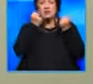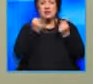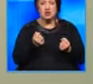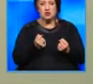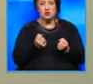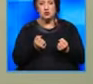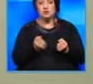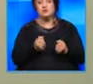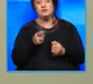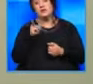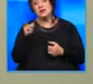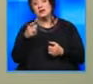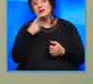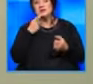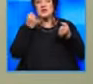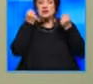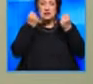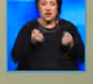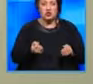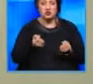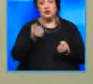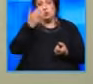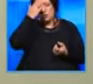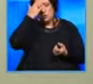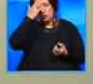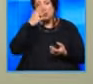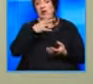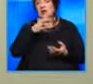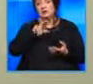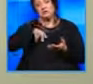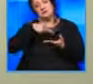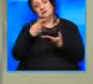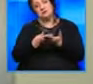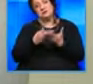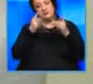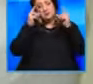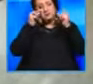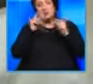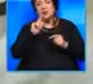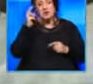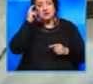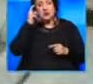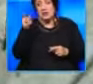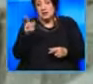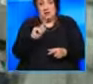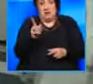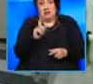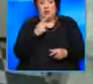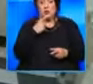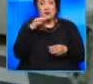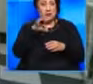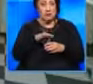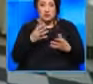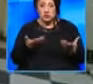Пациентите в по-тежко състояние, които нямат съзнание, очевидно не могат да гласуват. Разбира се, но вие ми споделихте, че на третия етаж има пациенти в